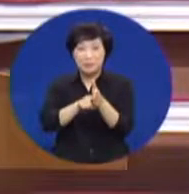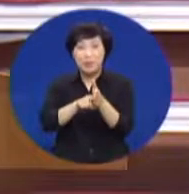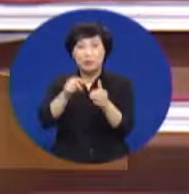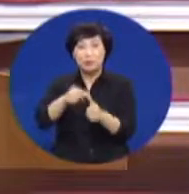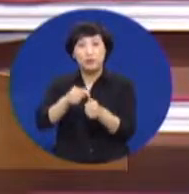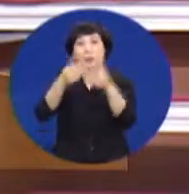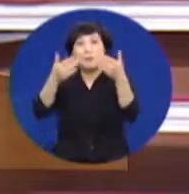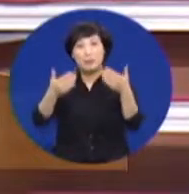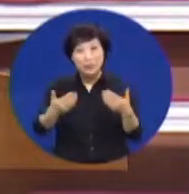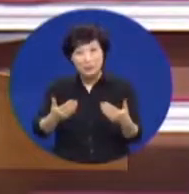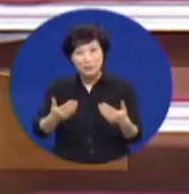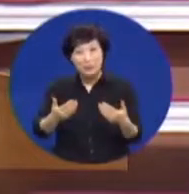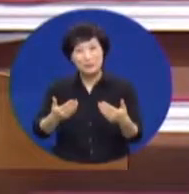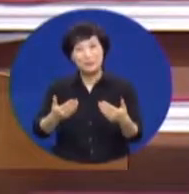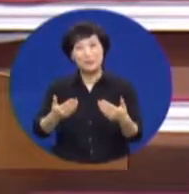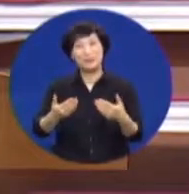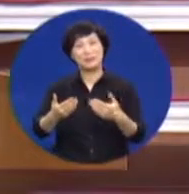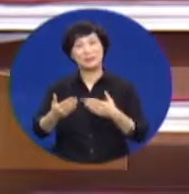구원받고